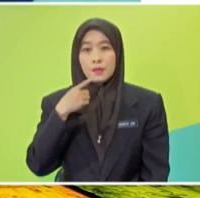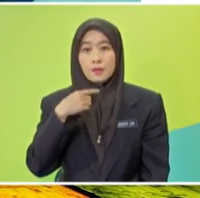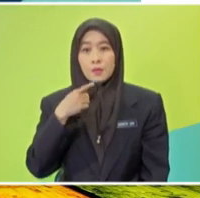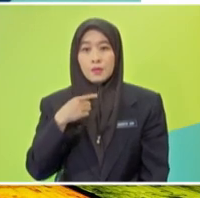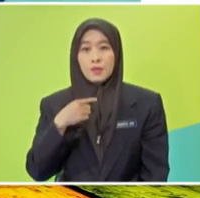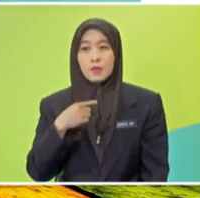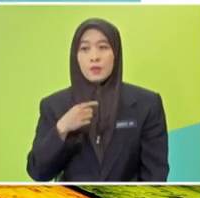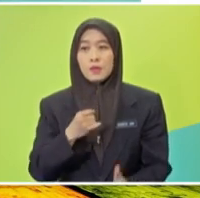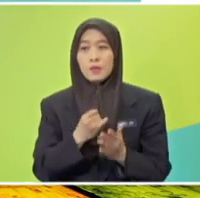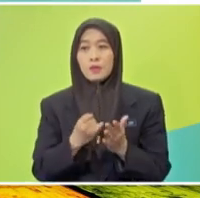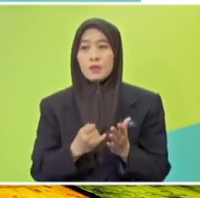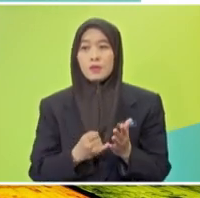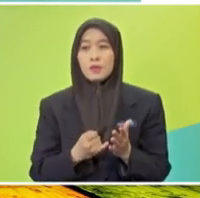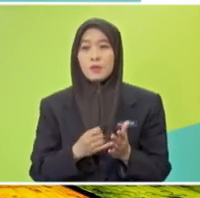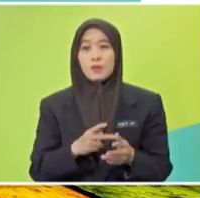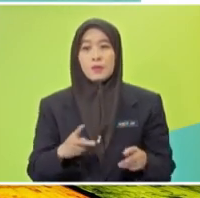kamu tahu